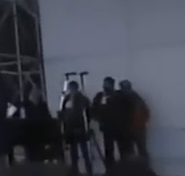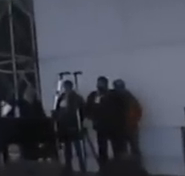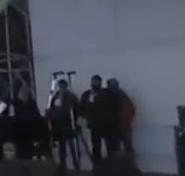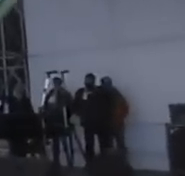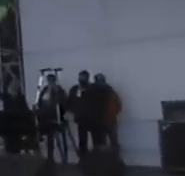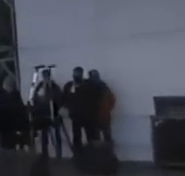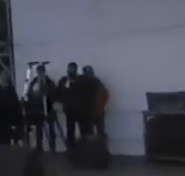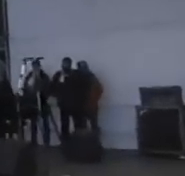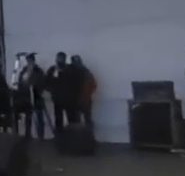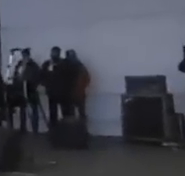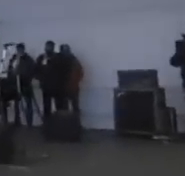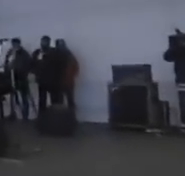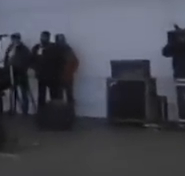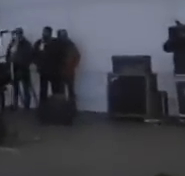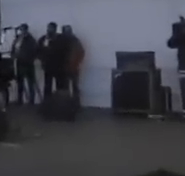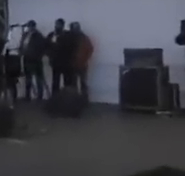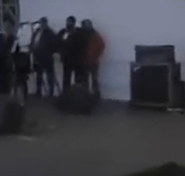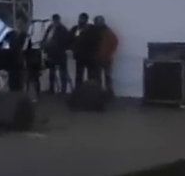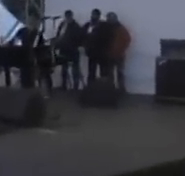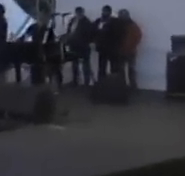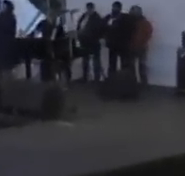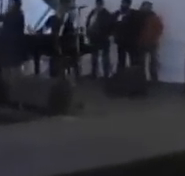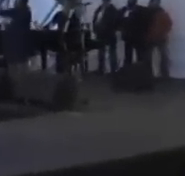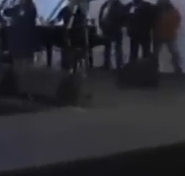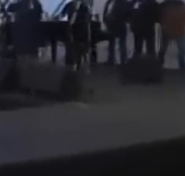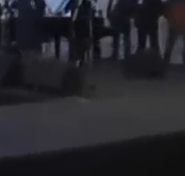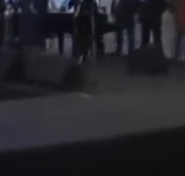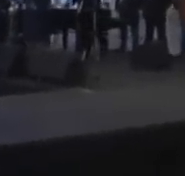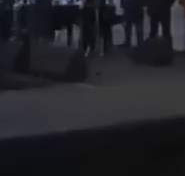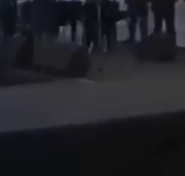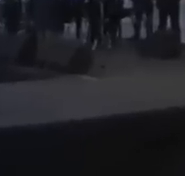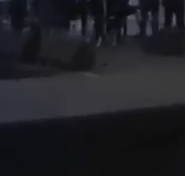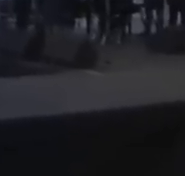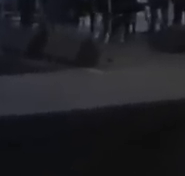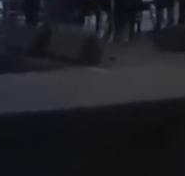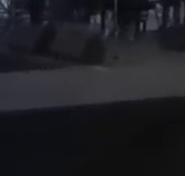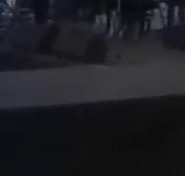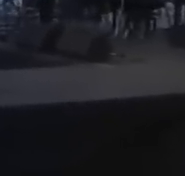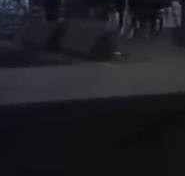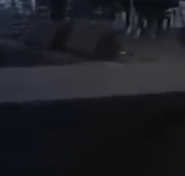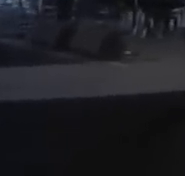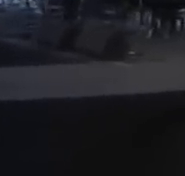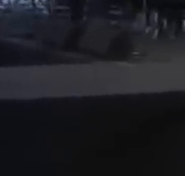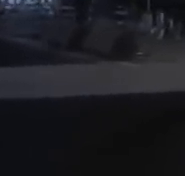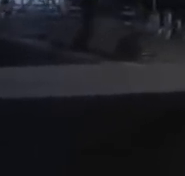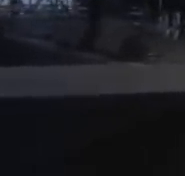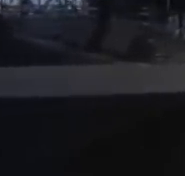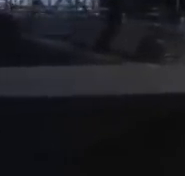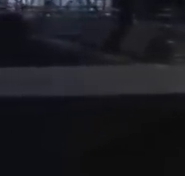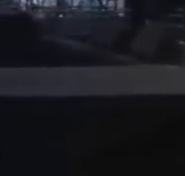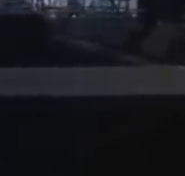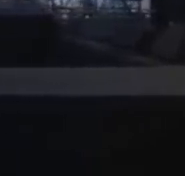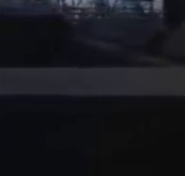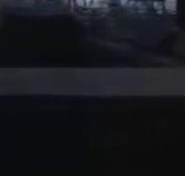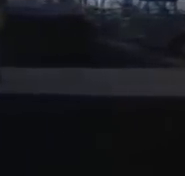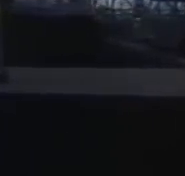sacralità della Chiesa non c'è più. Come noi, come Movimento 5 Stelle, siamo andati dentro il